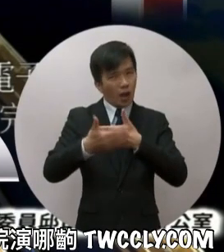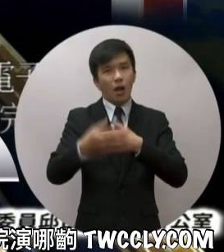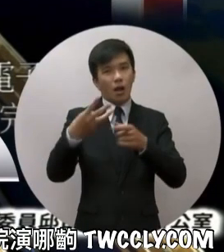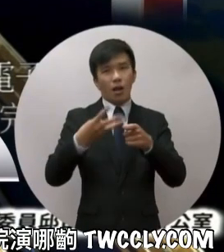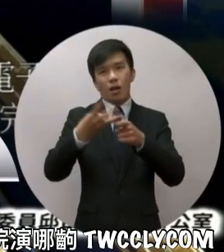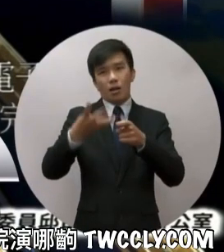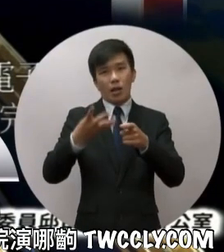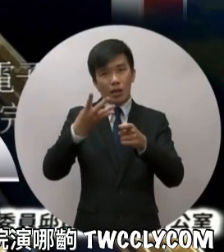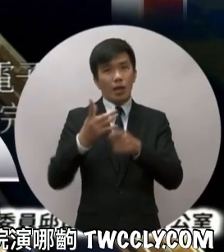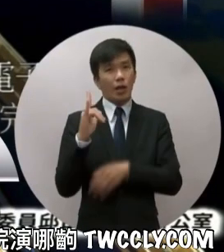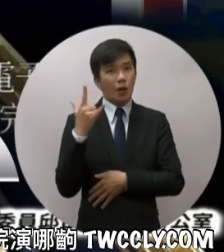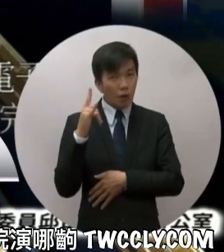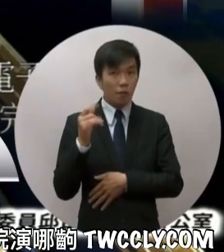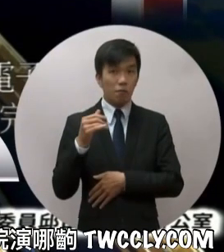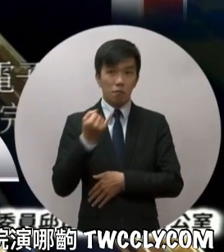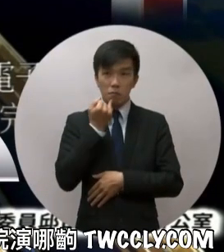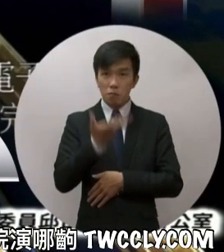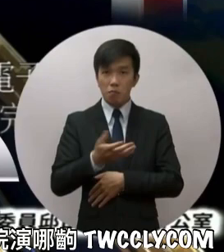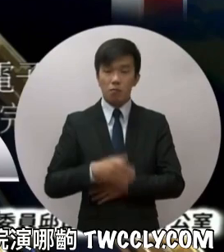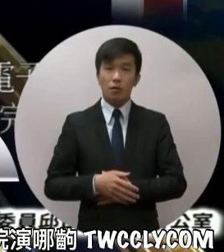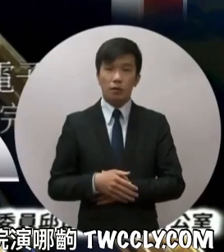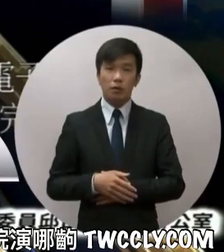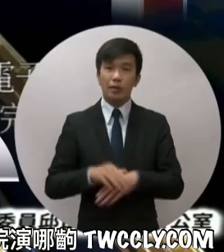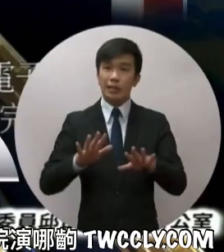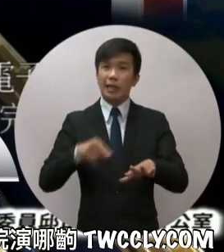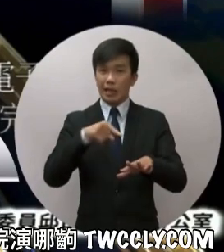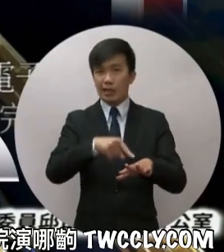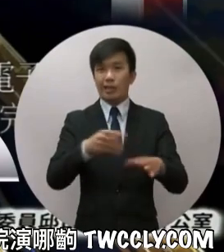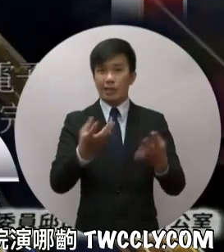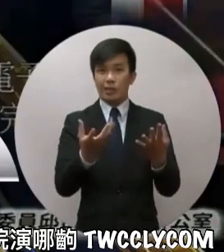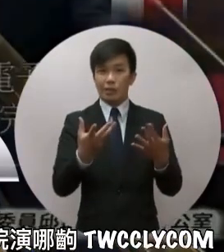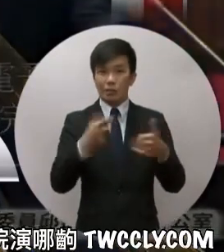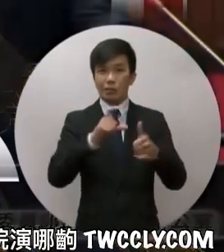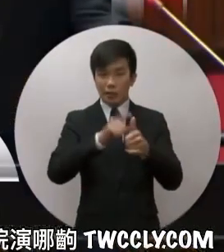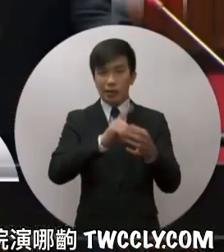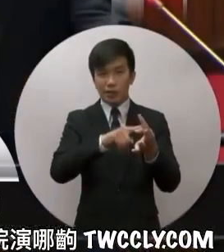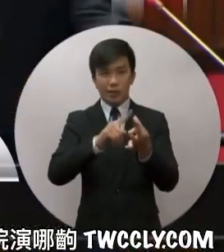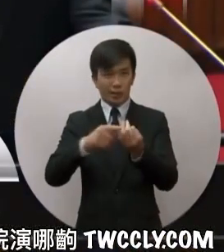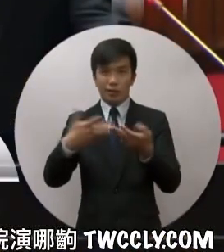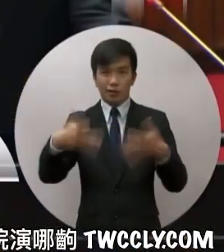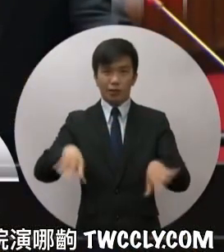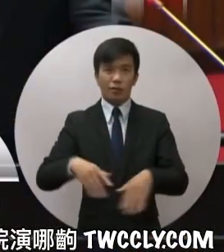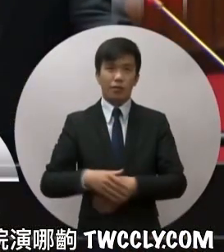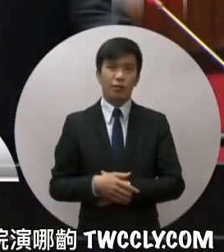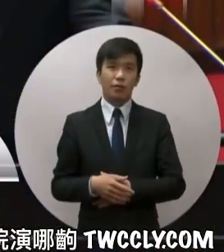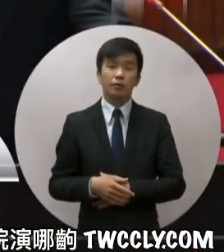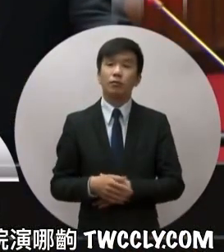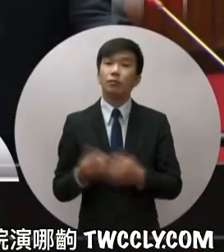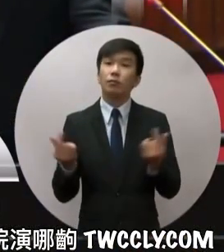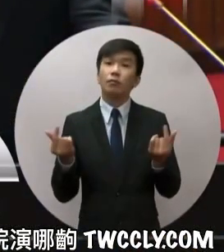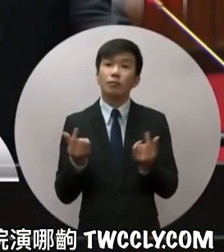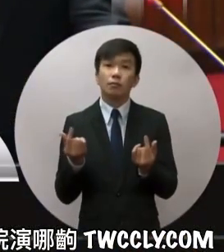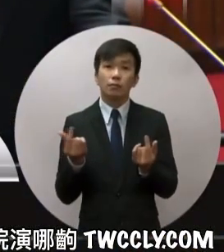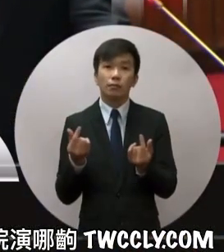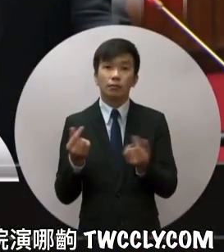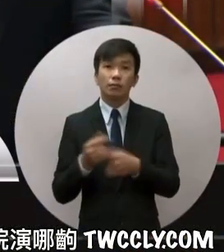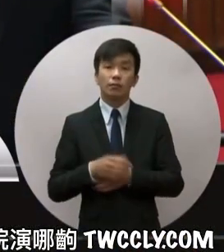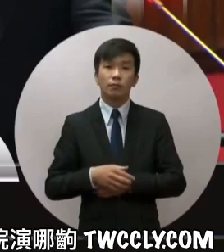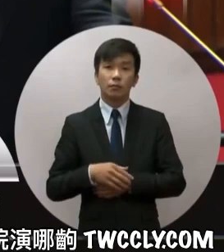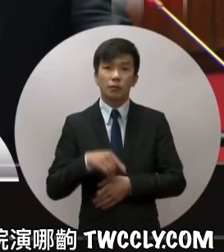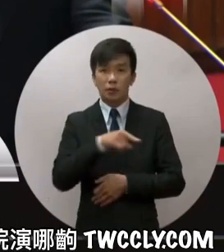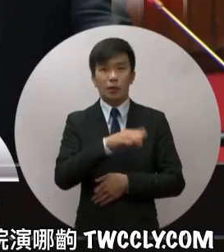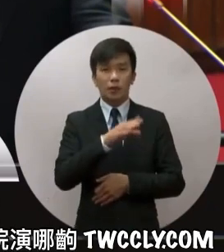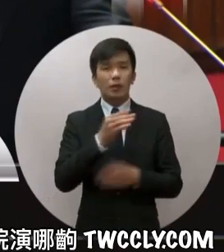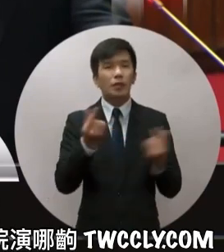長到底能不能接受這樣會不會因為這個西濱的問題其實它有非常多的問題包括因為它因為它整個是一個